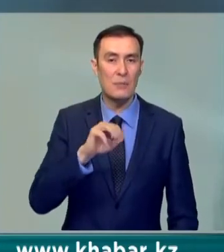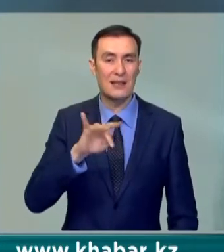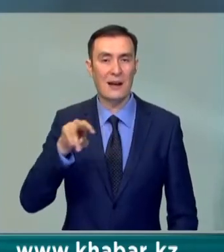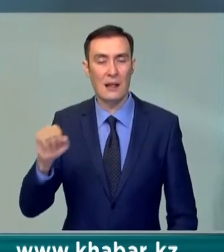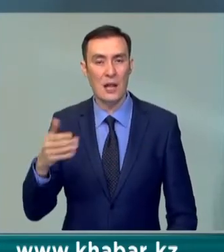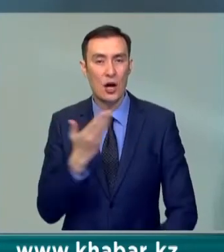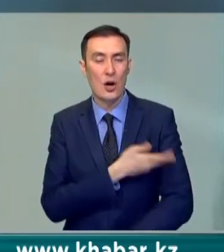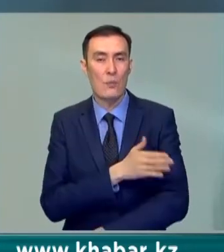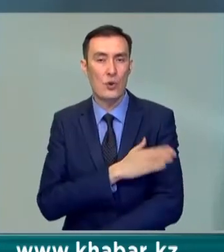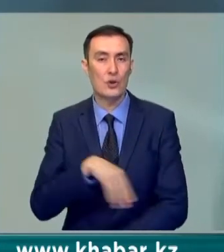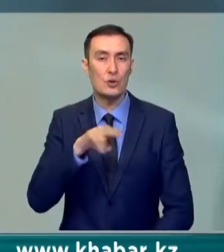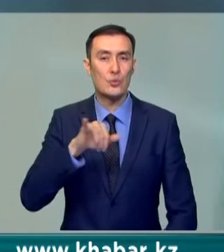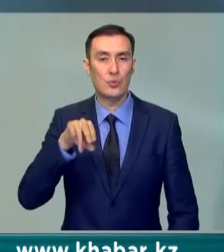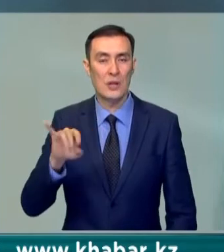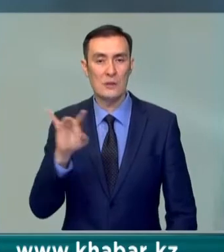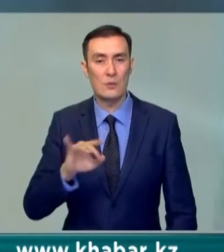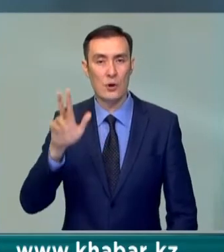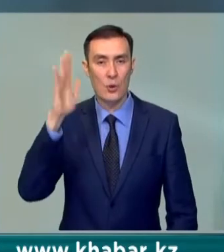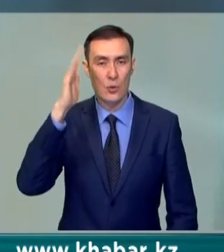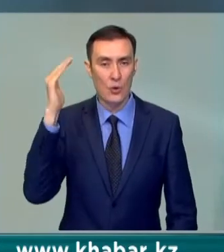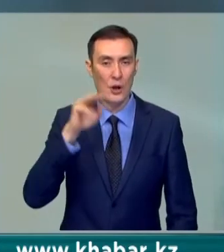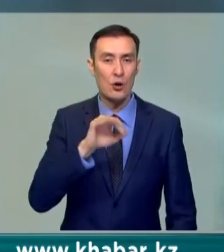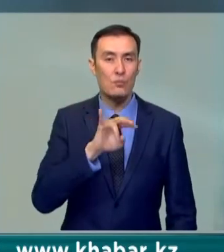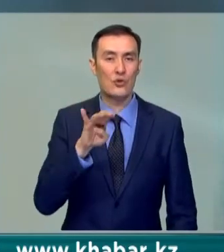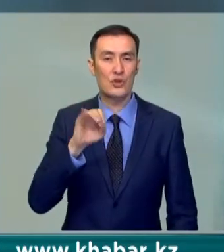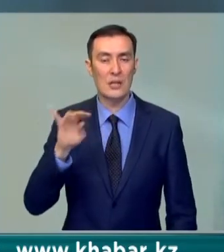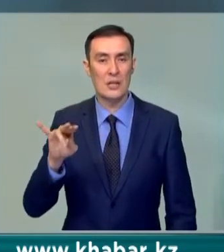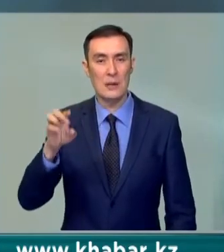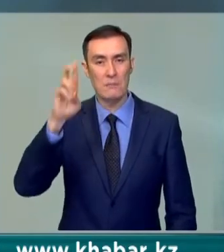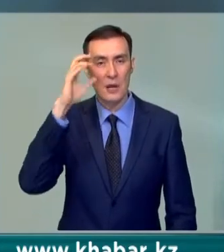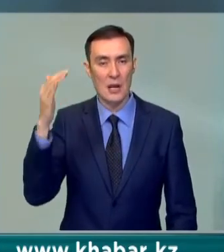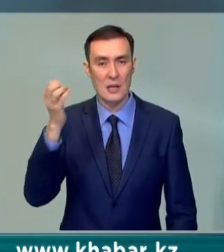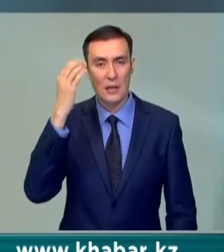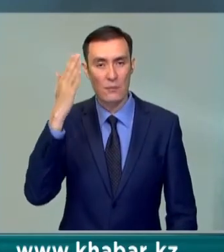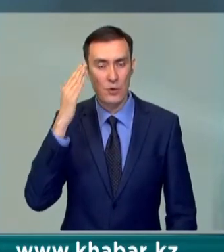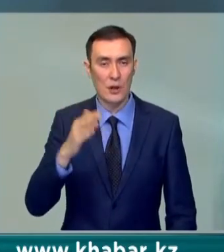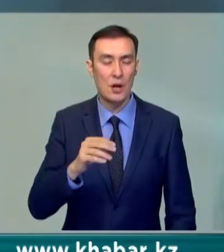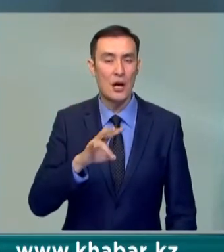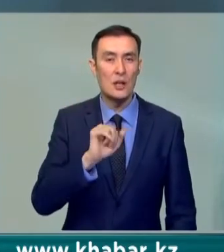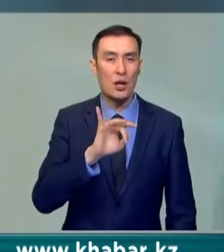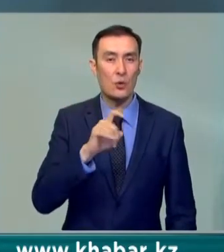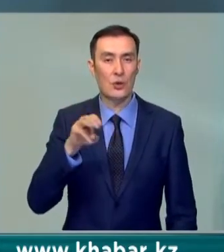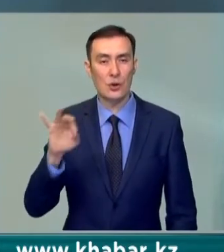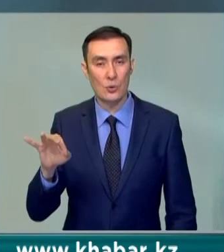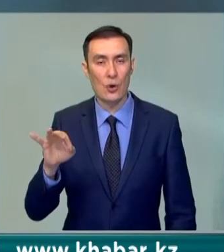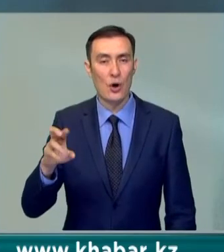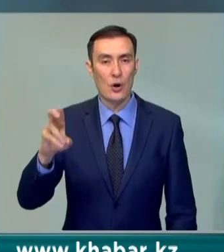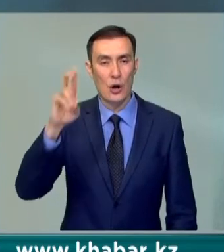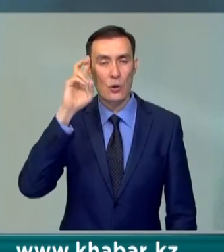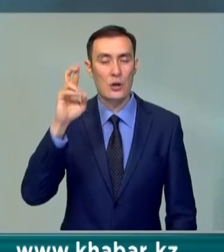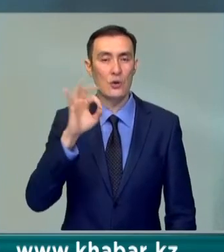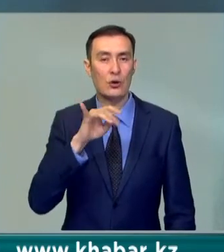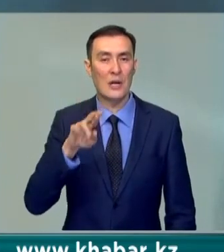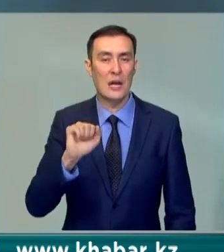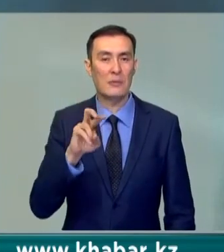Моттарелла, Польши Анджей Дуда, Республики Кореи Мун Дже Ин, император Японии Нарухито и Нарухито, король